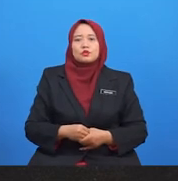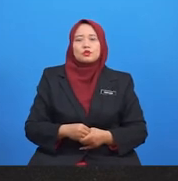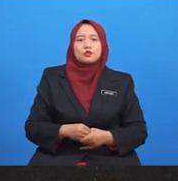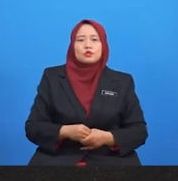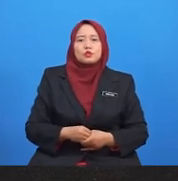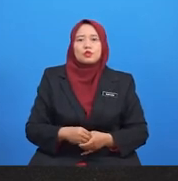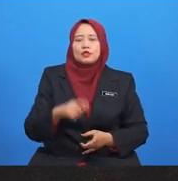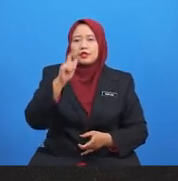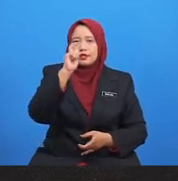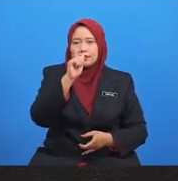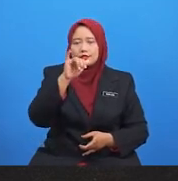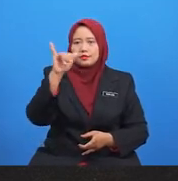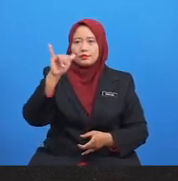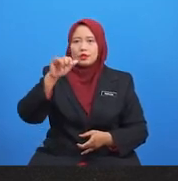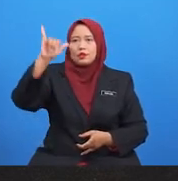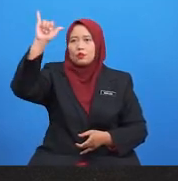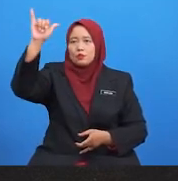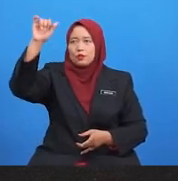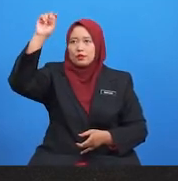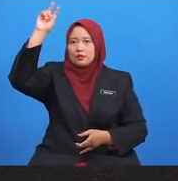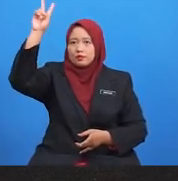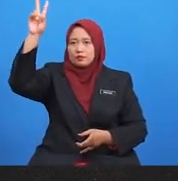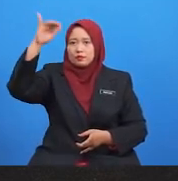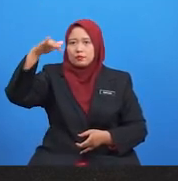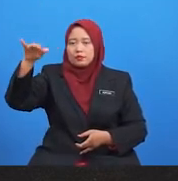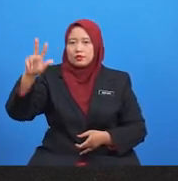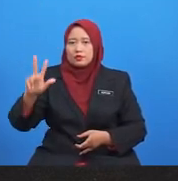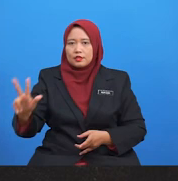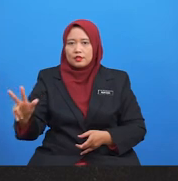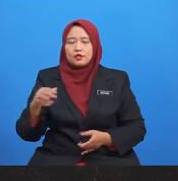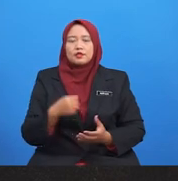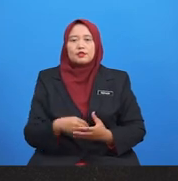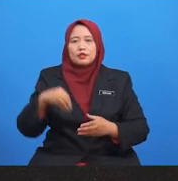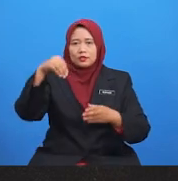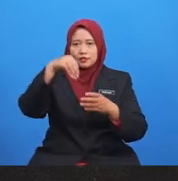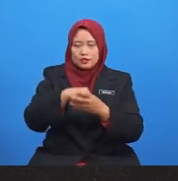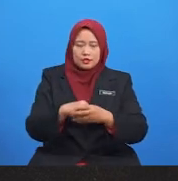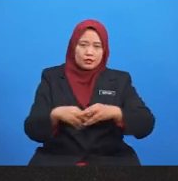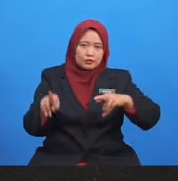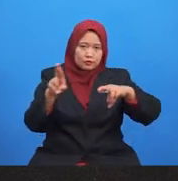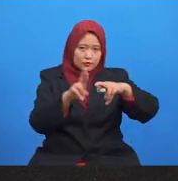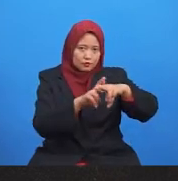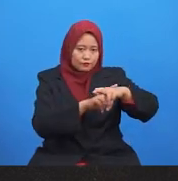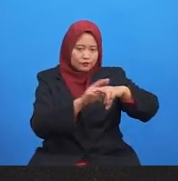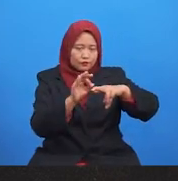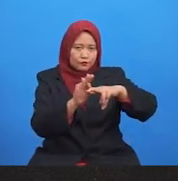Kemudian, kamirkan fungsi Y kuasa 4 per 9 bagi had 2 hingga